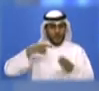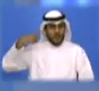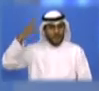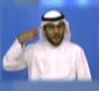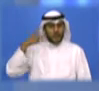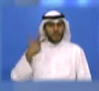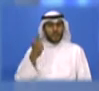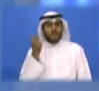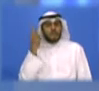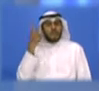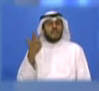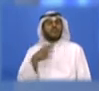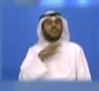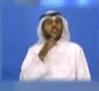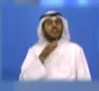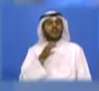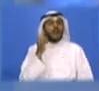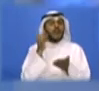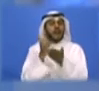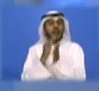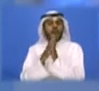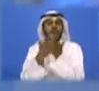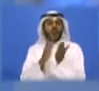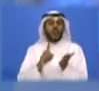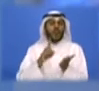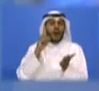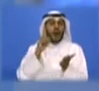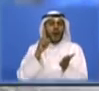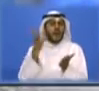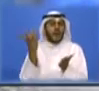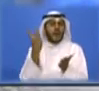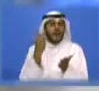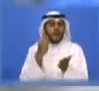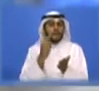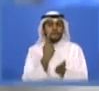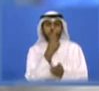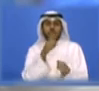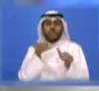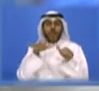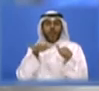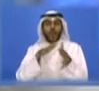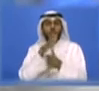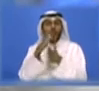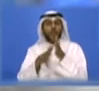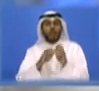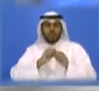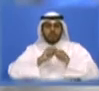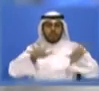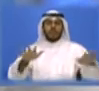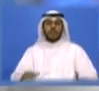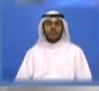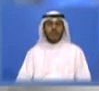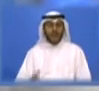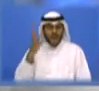المليون مصحف في بادرة منها لمساعدة البلاد الفقيرة، وذلك بتبرع المحسنين من دولة الكويت للمساهمة